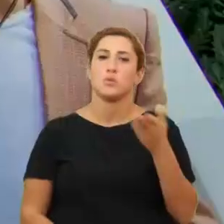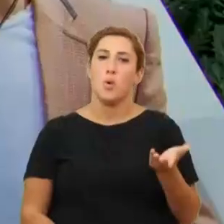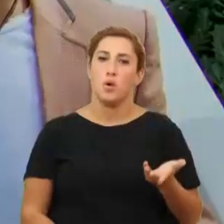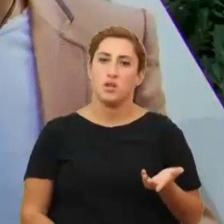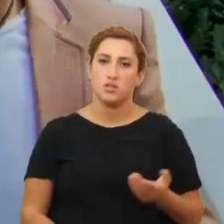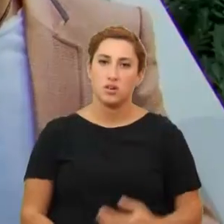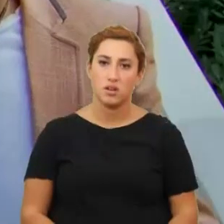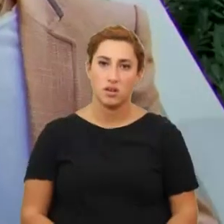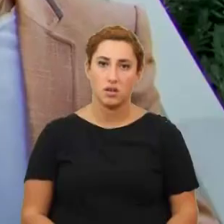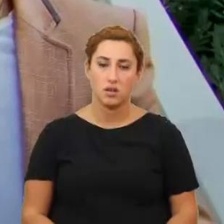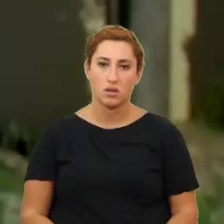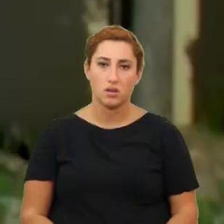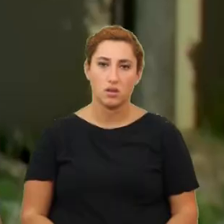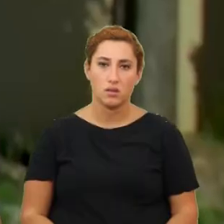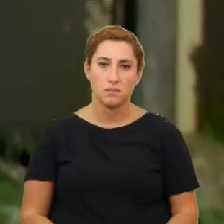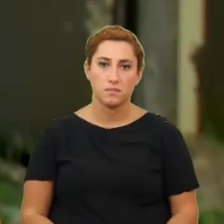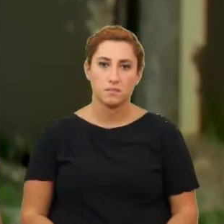şey.